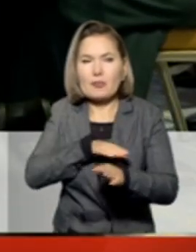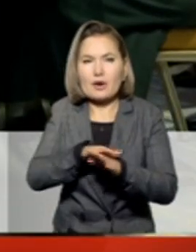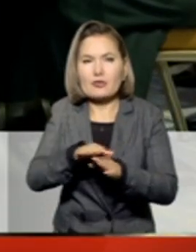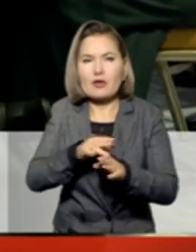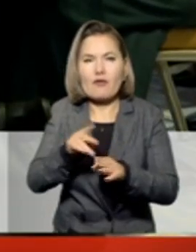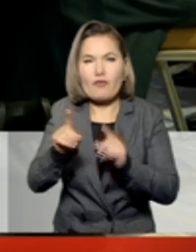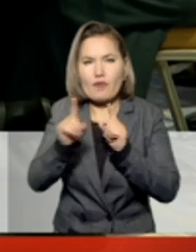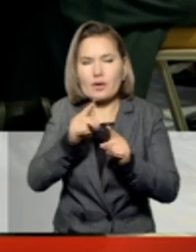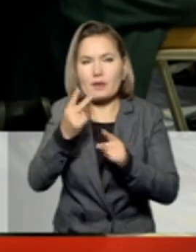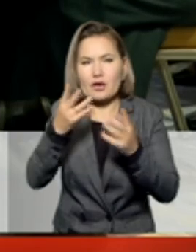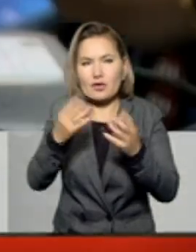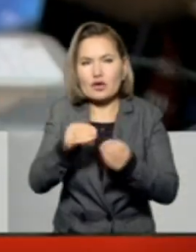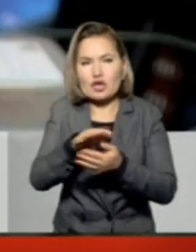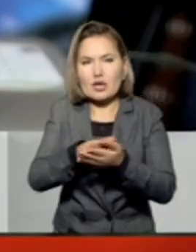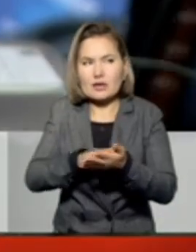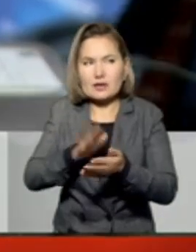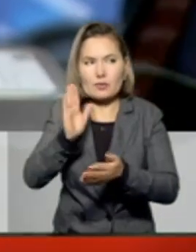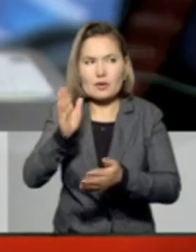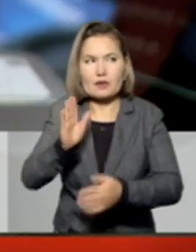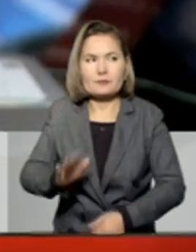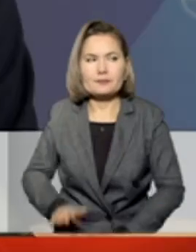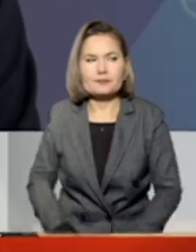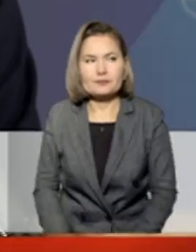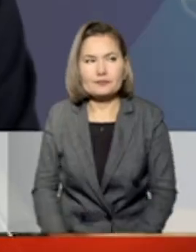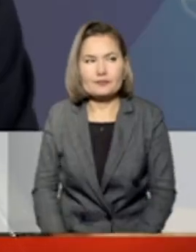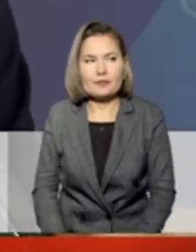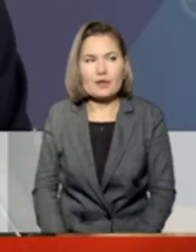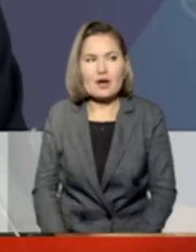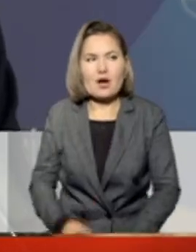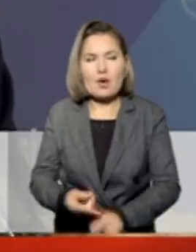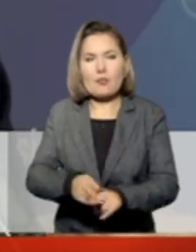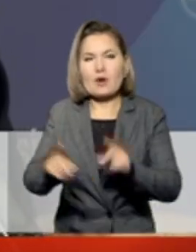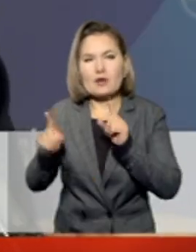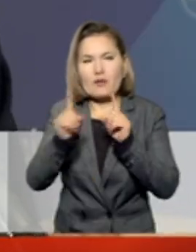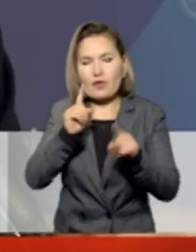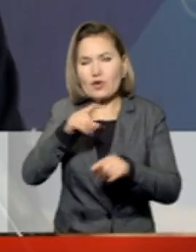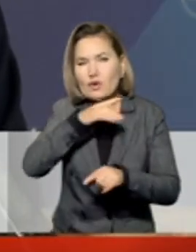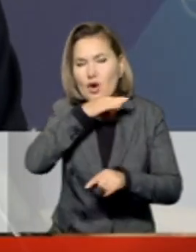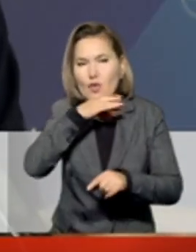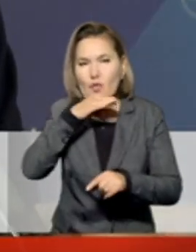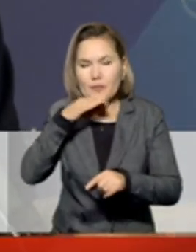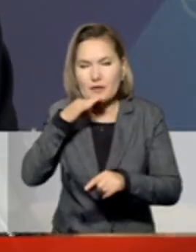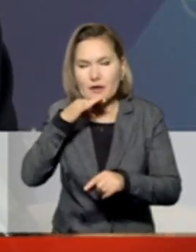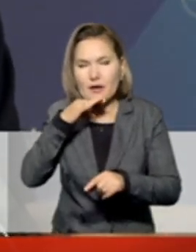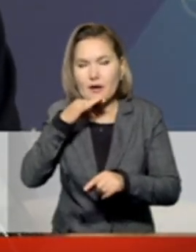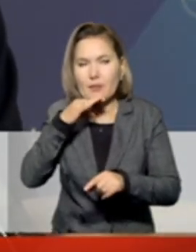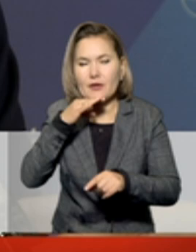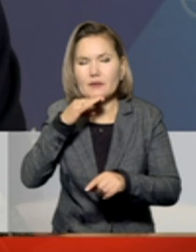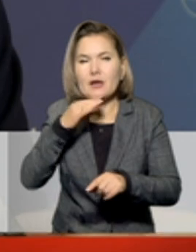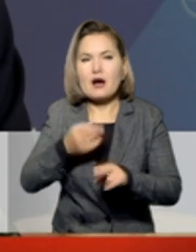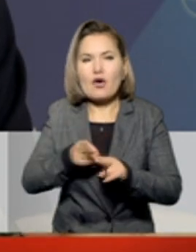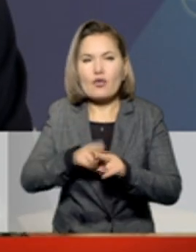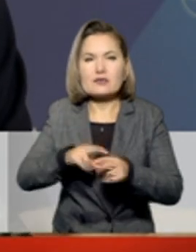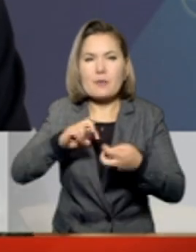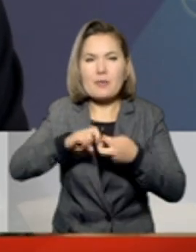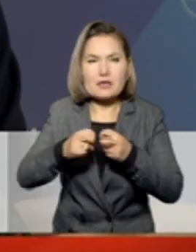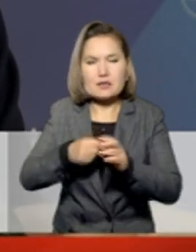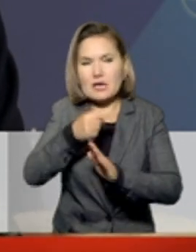Форум 2 күнге жалғасады. Бұл форумда көптеген мәселелер